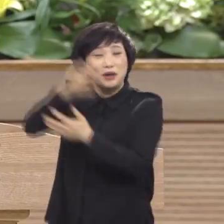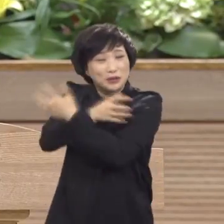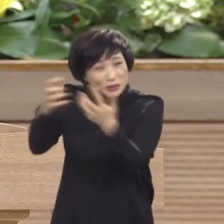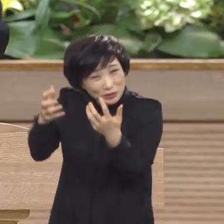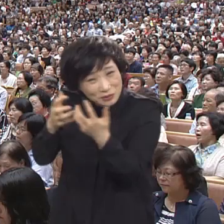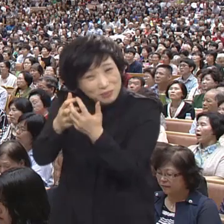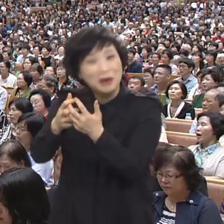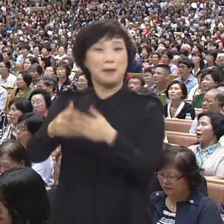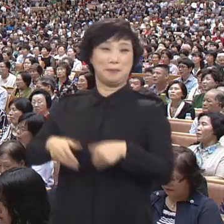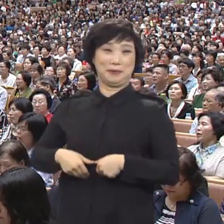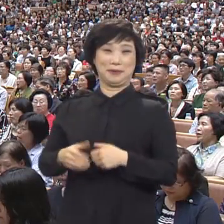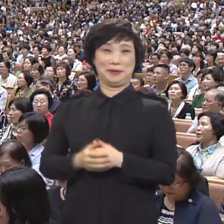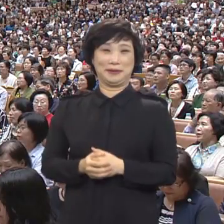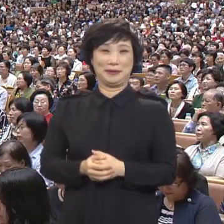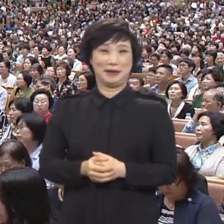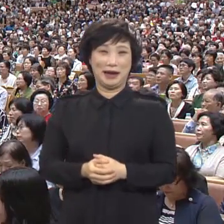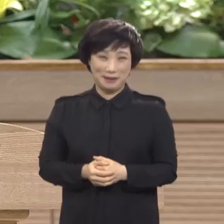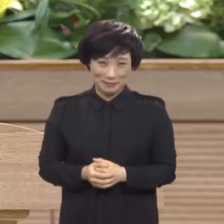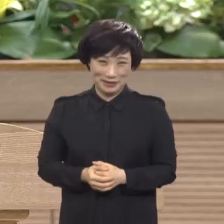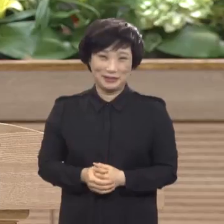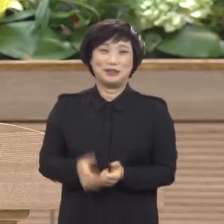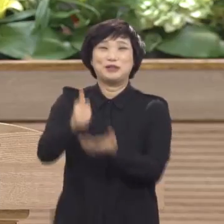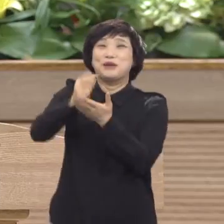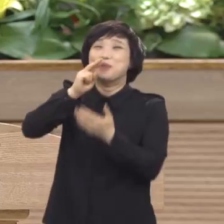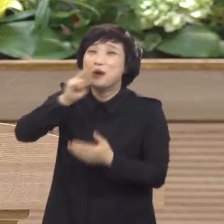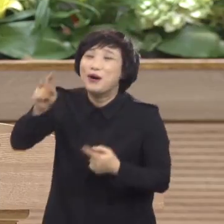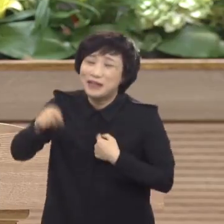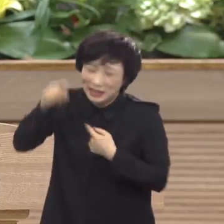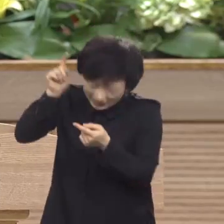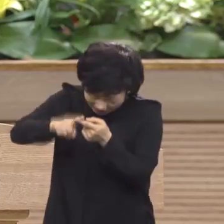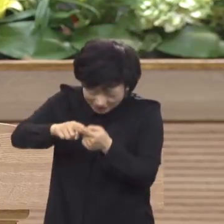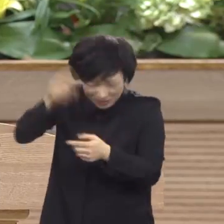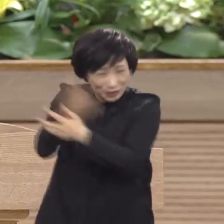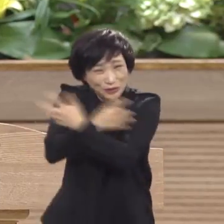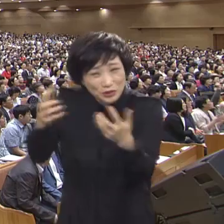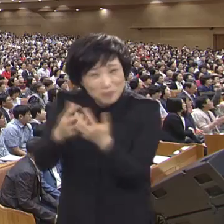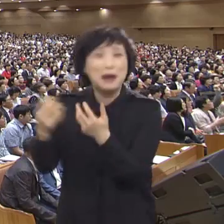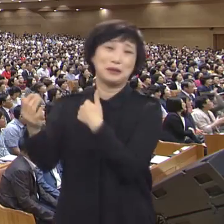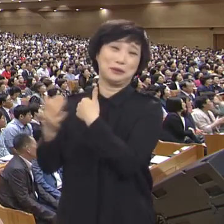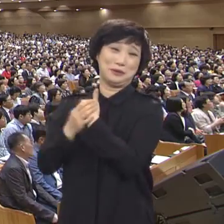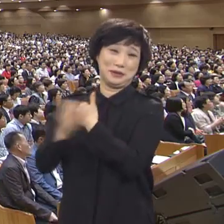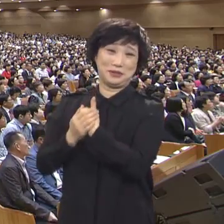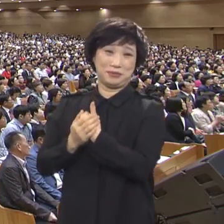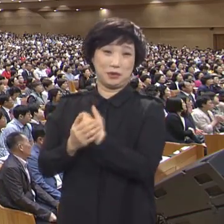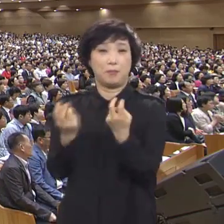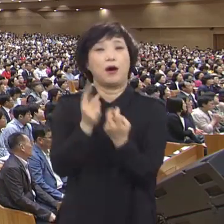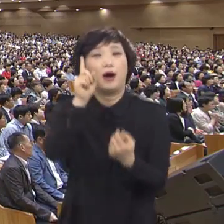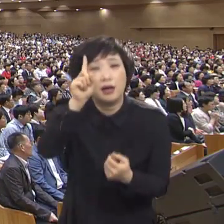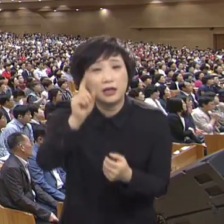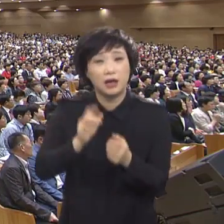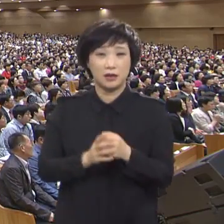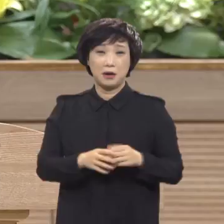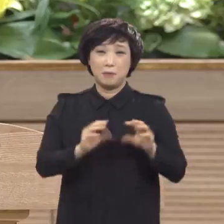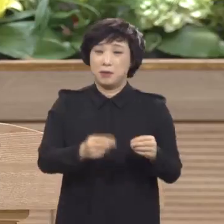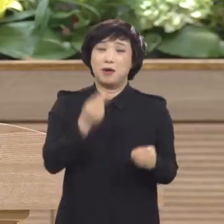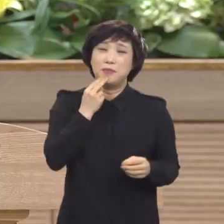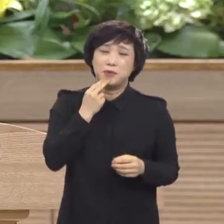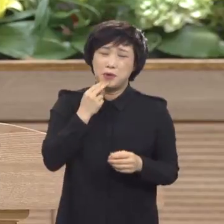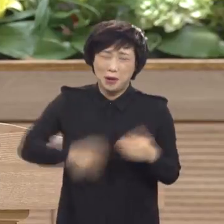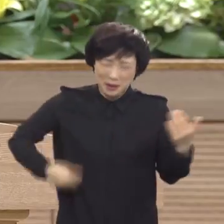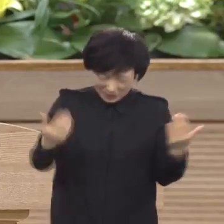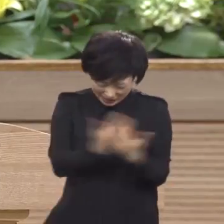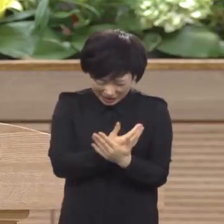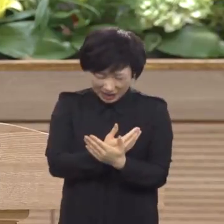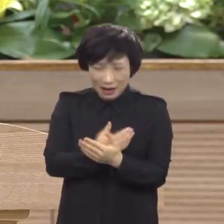성령으로 도달해야 된다. 주여 내게 그렇게 하게 도와주시옵소서. 방법은 쉼없는 회개와